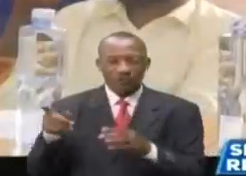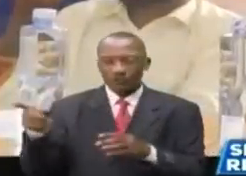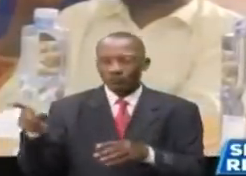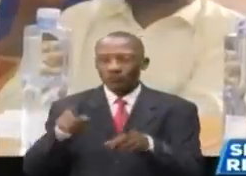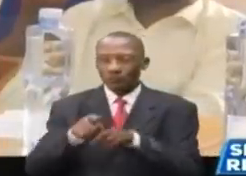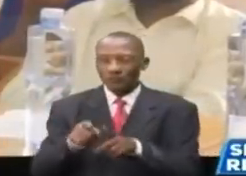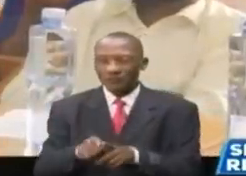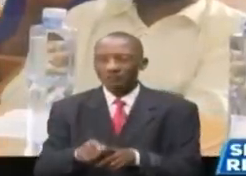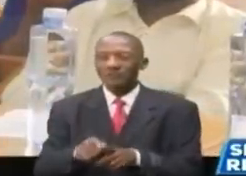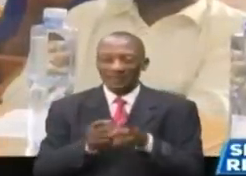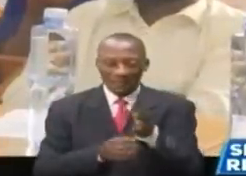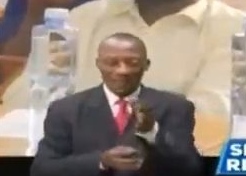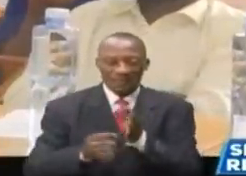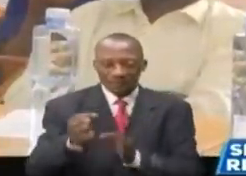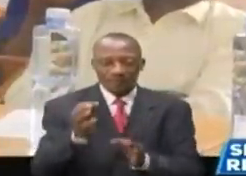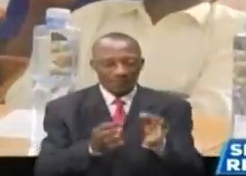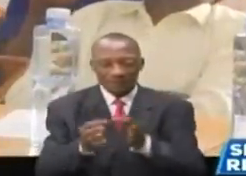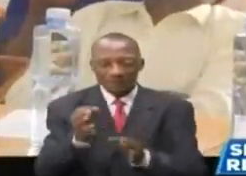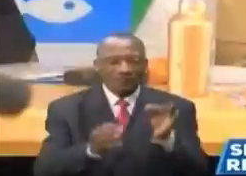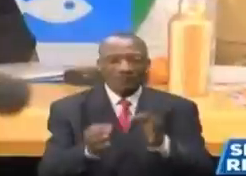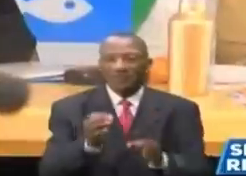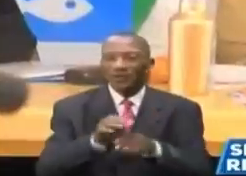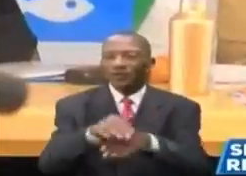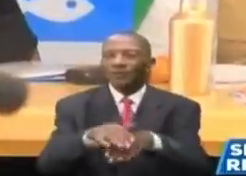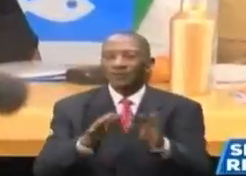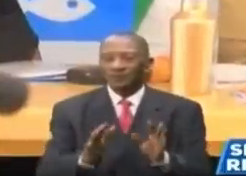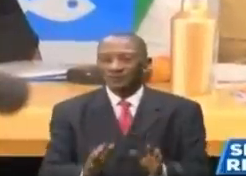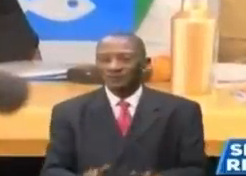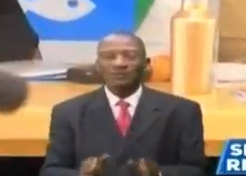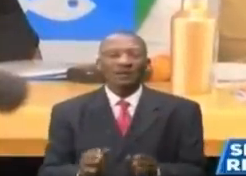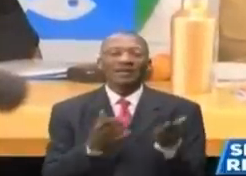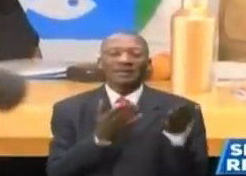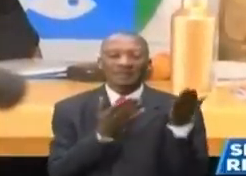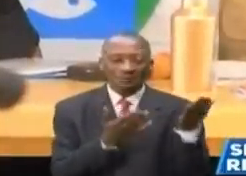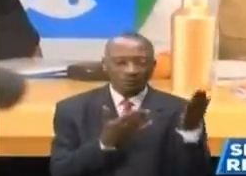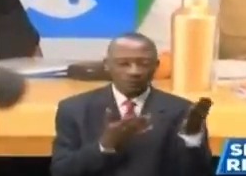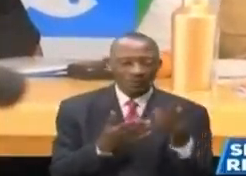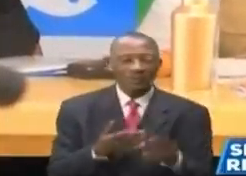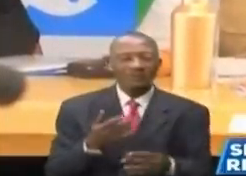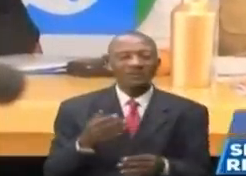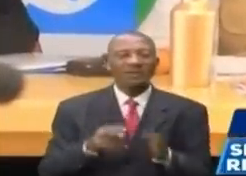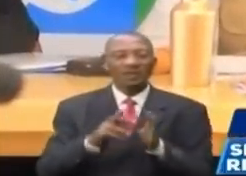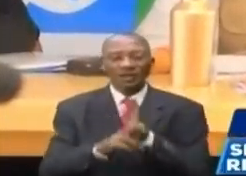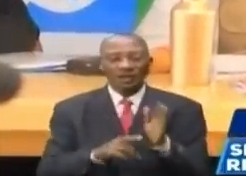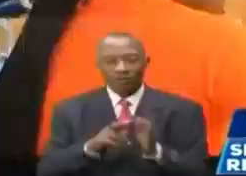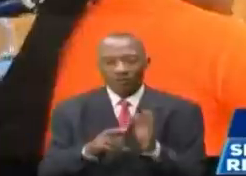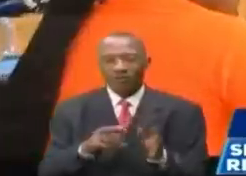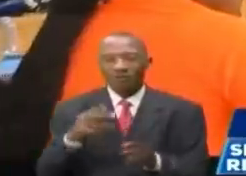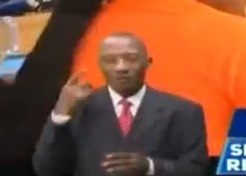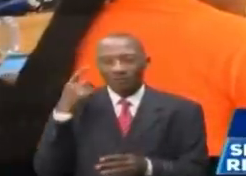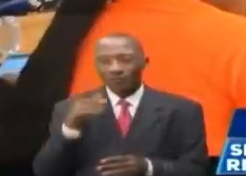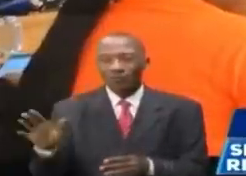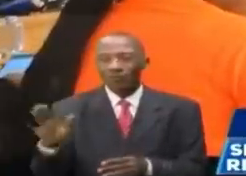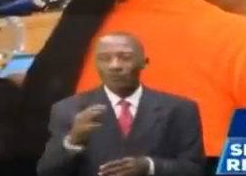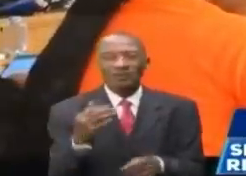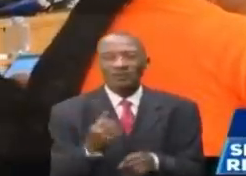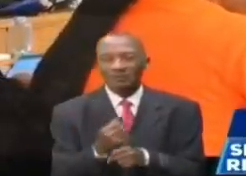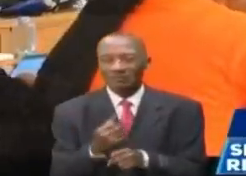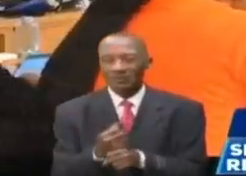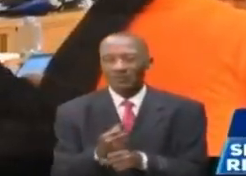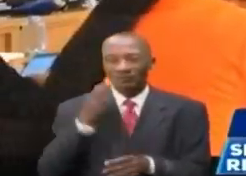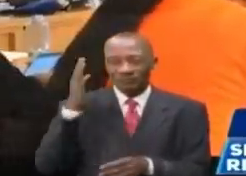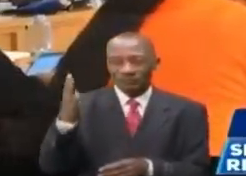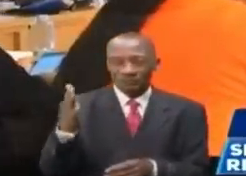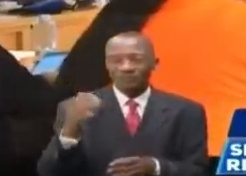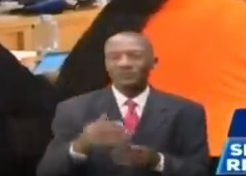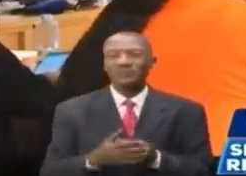est suivi. Les jeux de questions-réponses sur les interventions de l'UNFPA aussi dans la santé sexuelle et